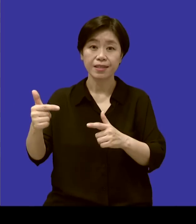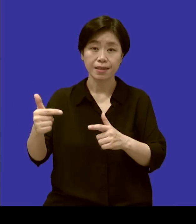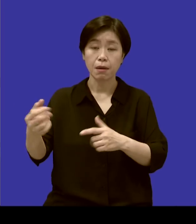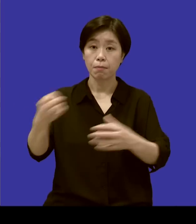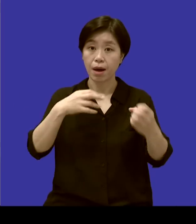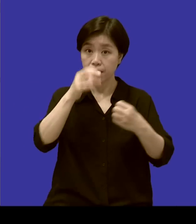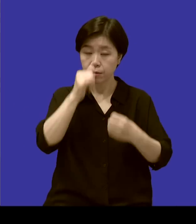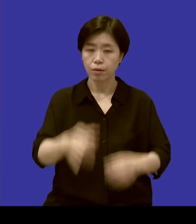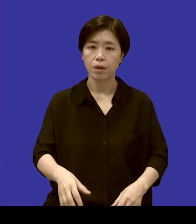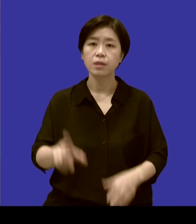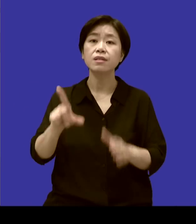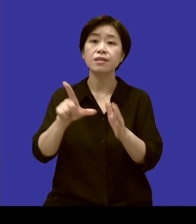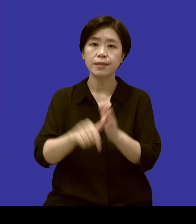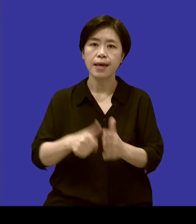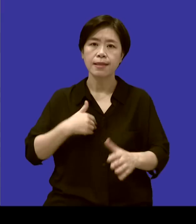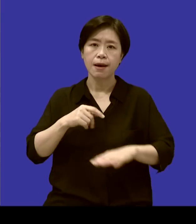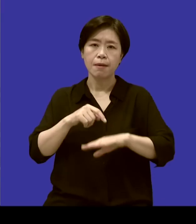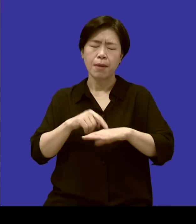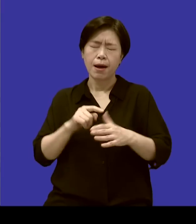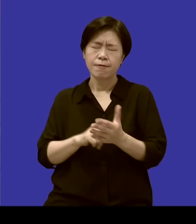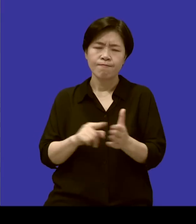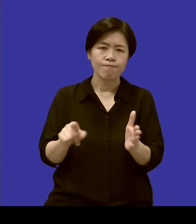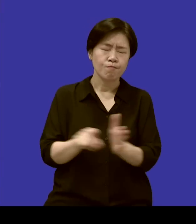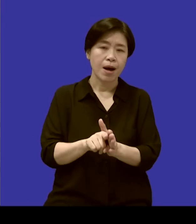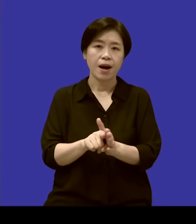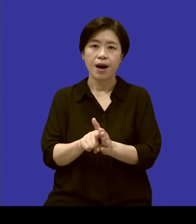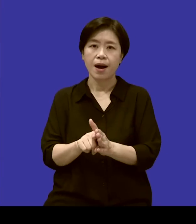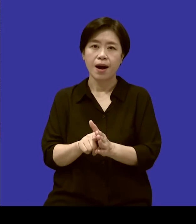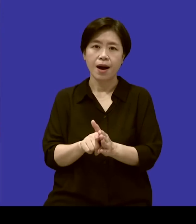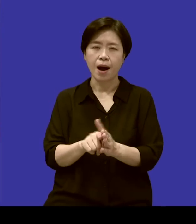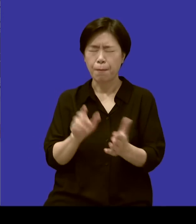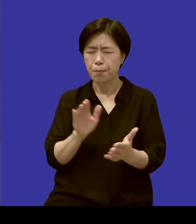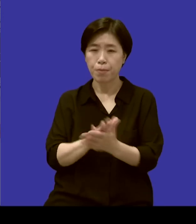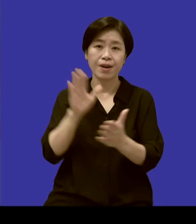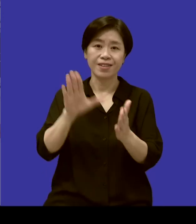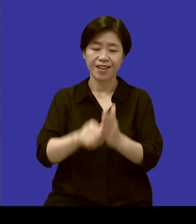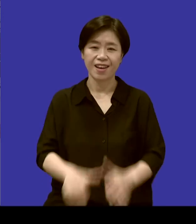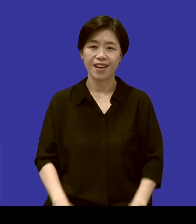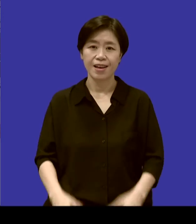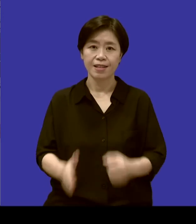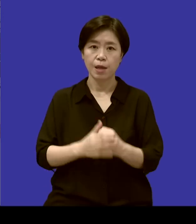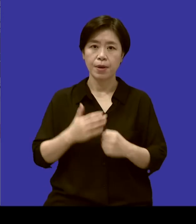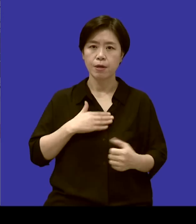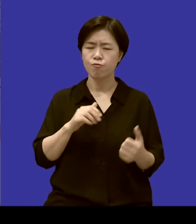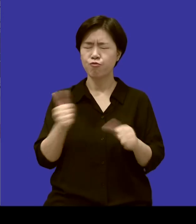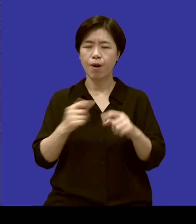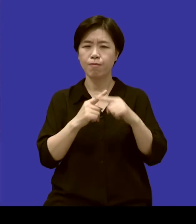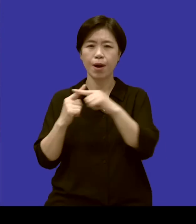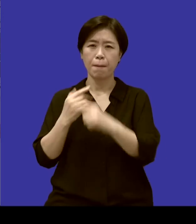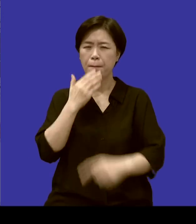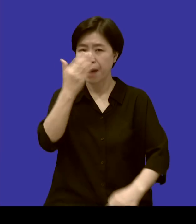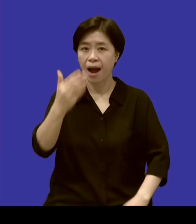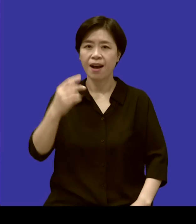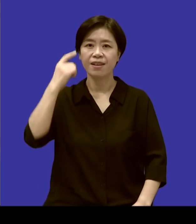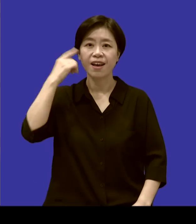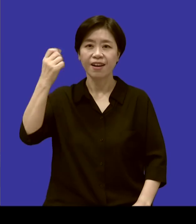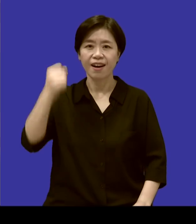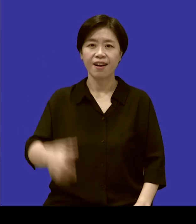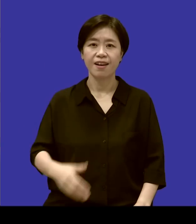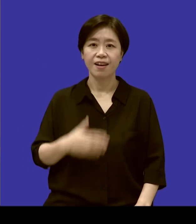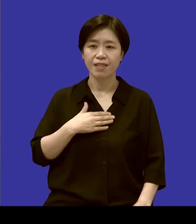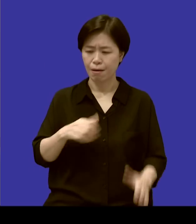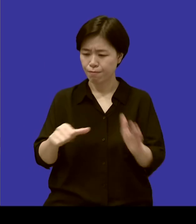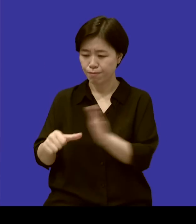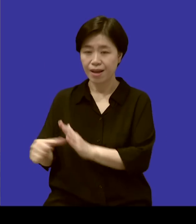뜨거울 때예요, 제가. 네. 가장 막 죽음이라도 벌써하고 나는 복음을 전해야 돼. 막 이럴 때였거든요. 나는 망해도